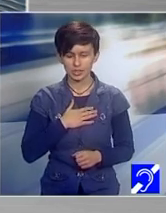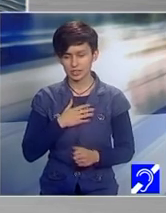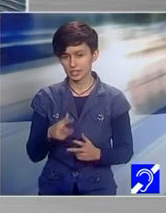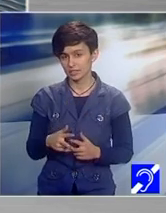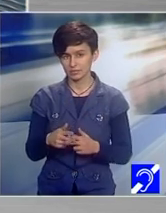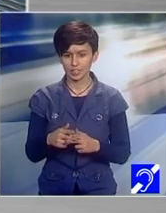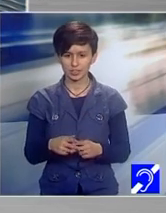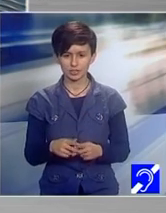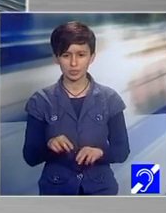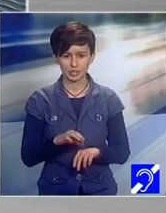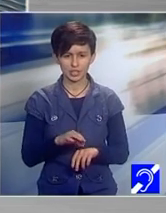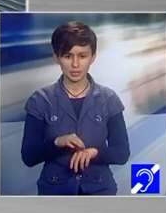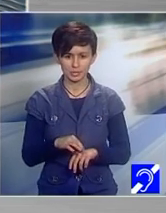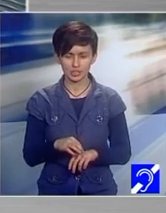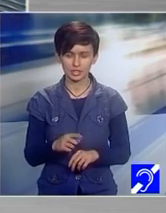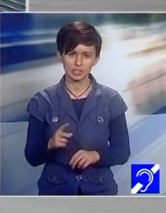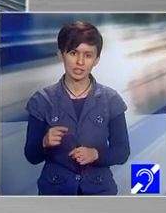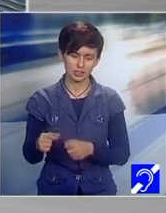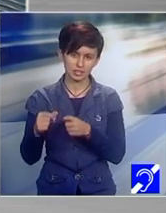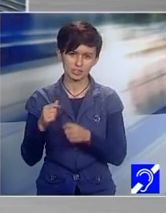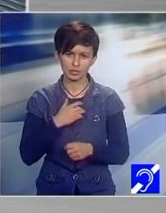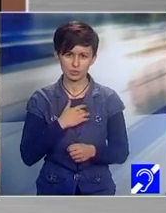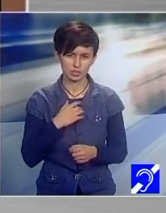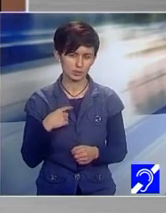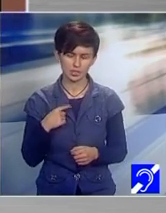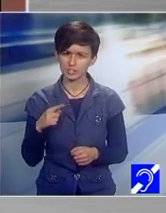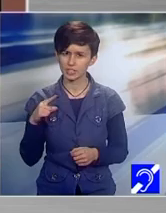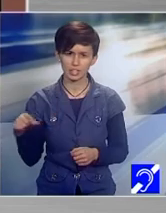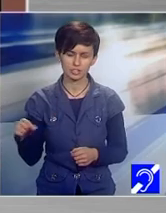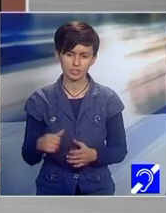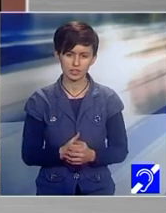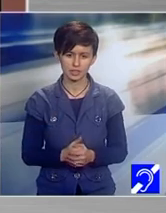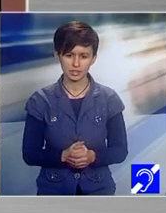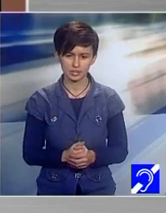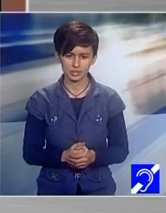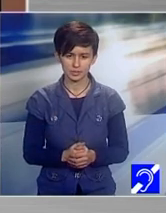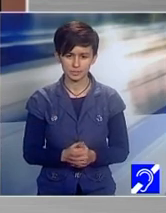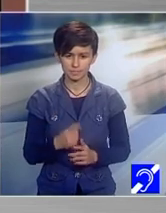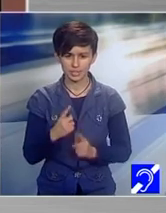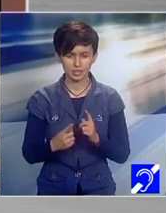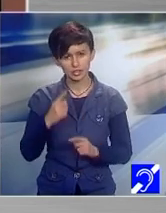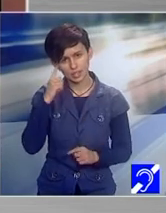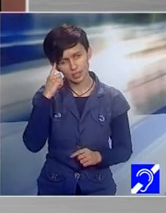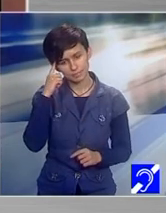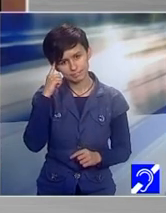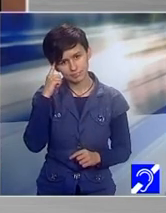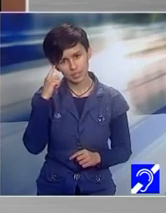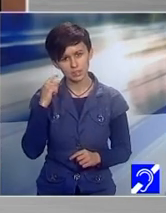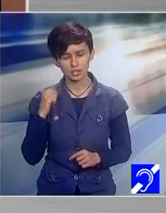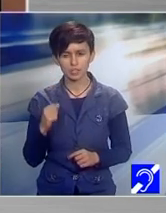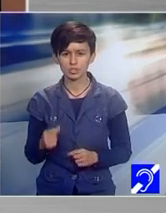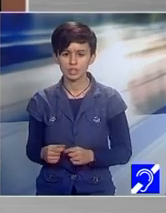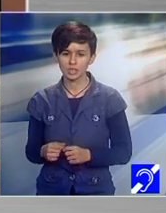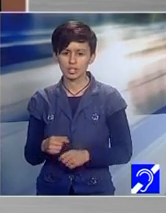altceva. Deci dacă ai o imagine despre sistemul de sănătate din România și asta care e la pământ, în momentul când intri